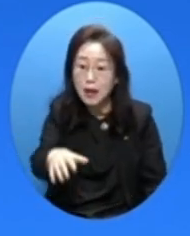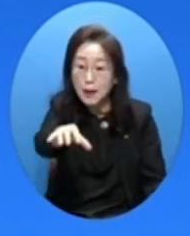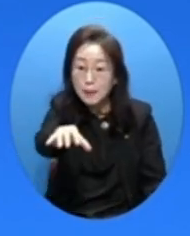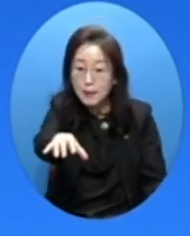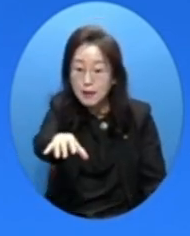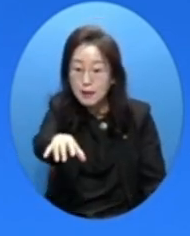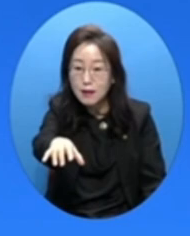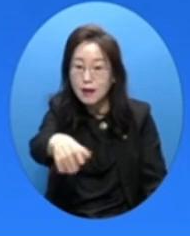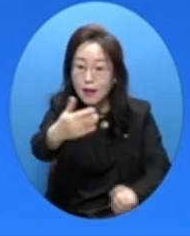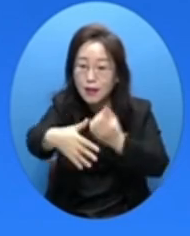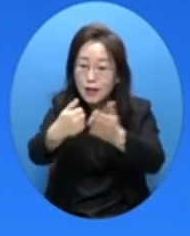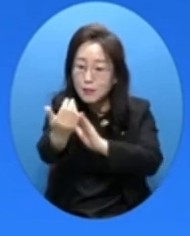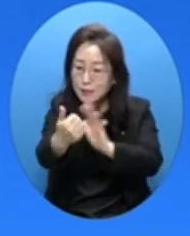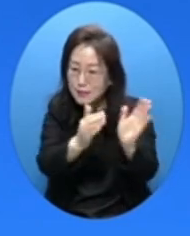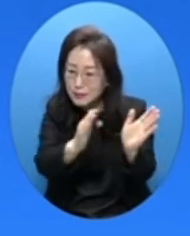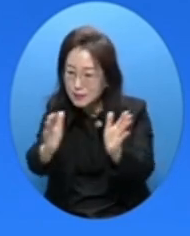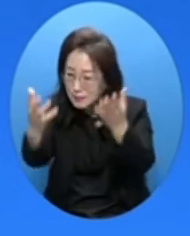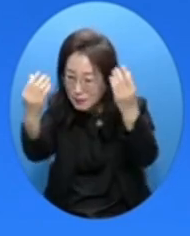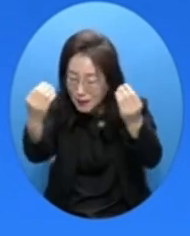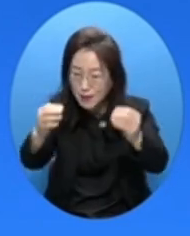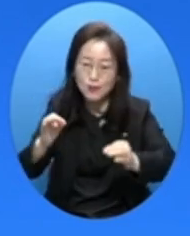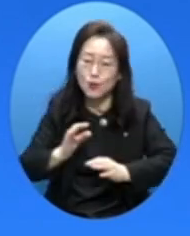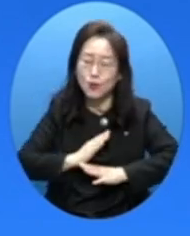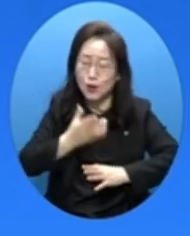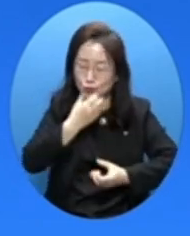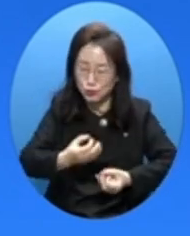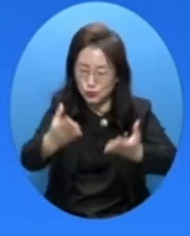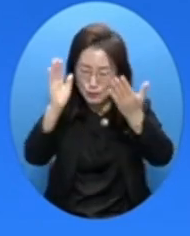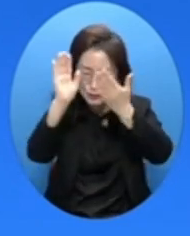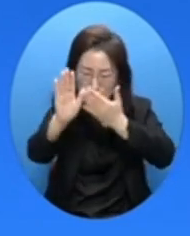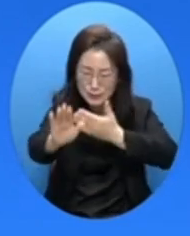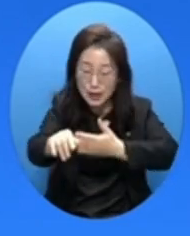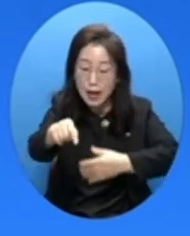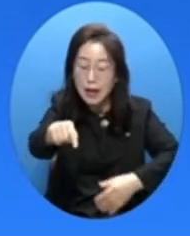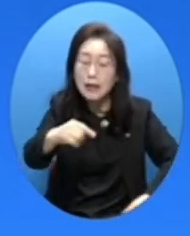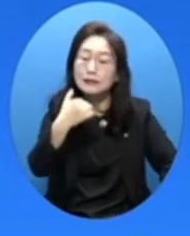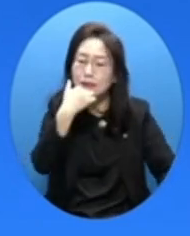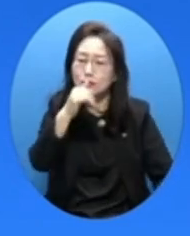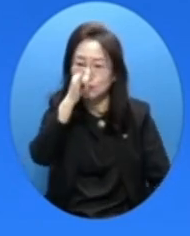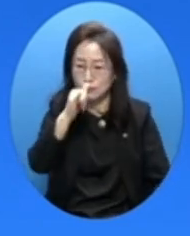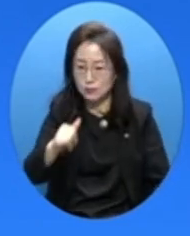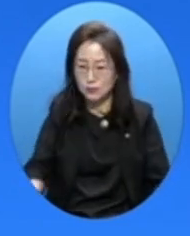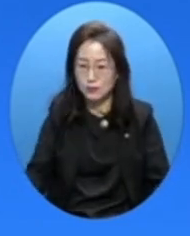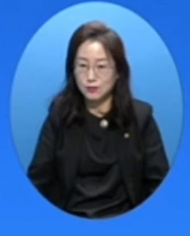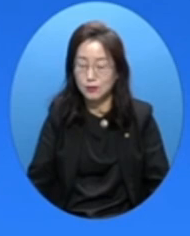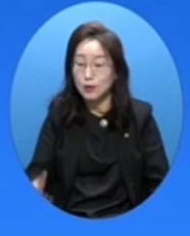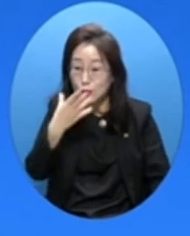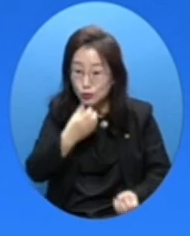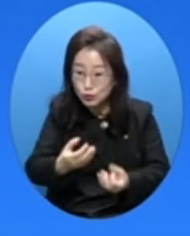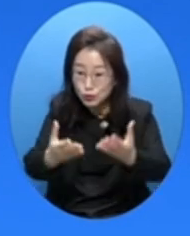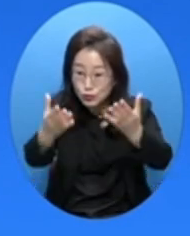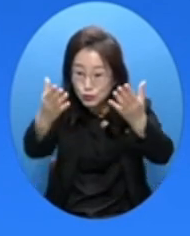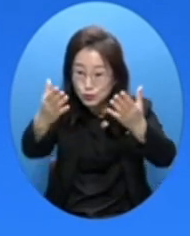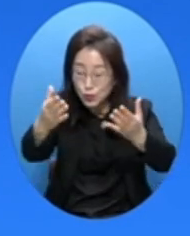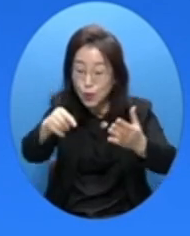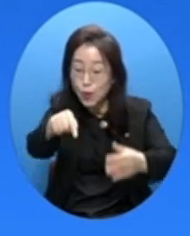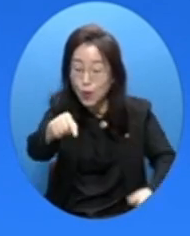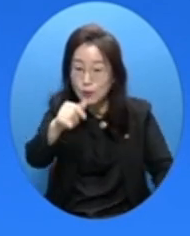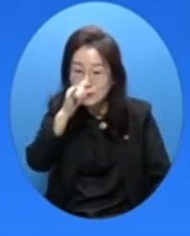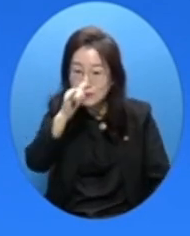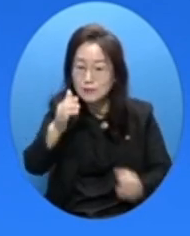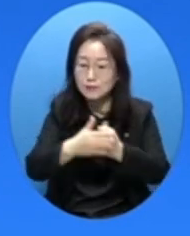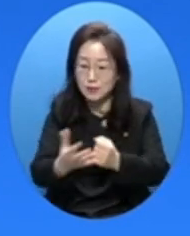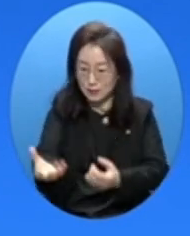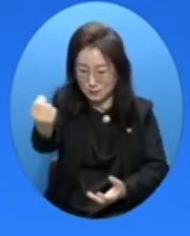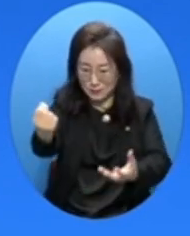하나님께서 예비하신 놀라운 축복의 미래가 기다리고 있는 것입니다. 그 축복의 미래를 우리가 소유하기